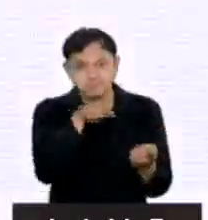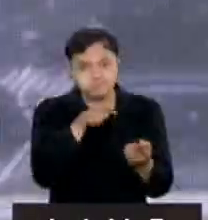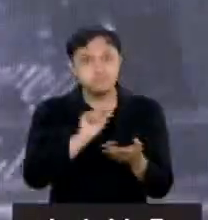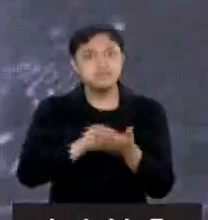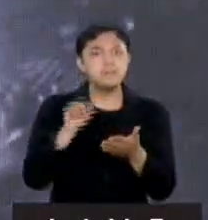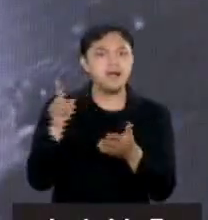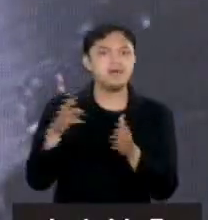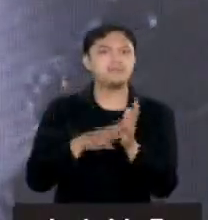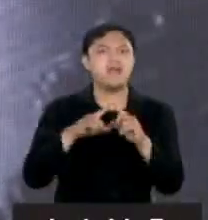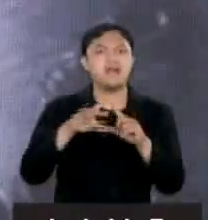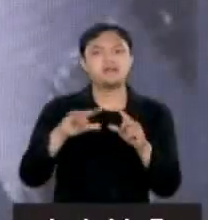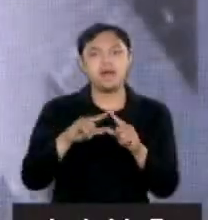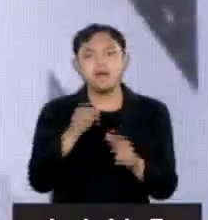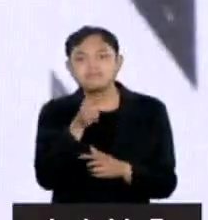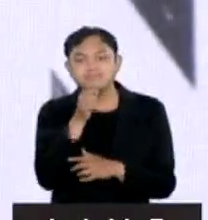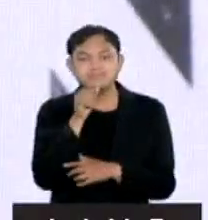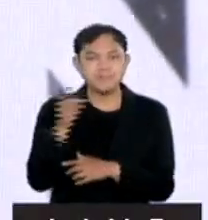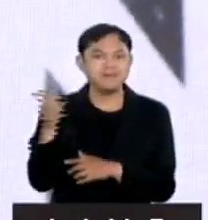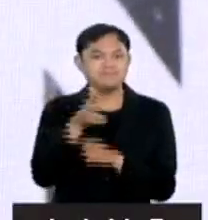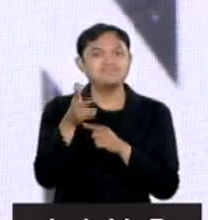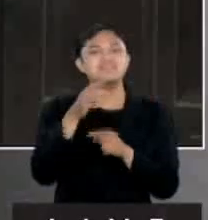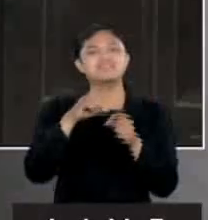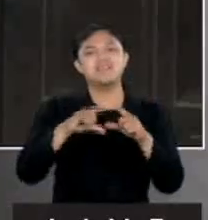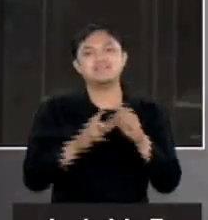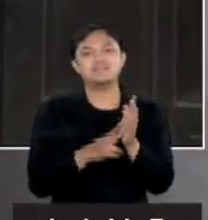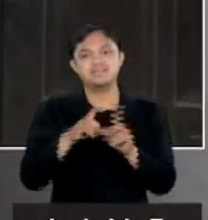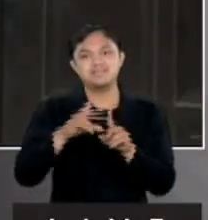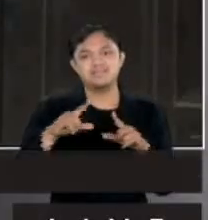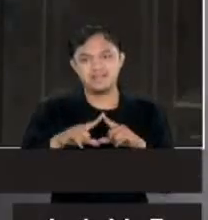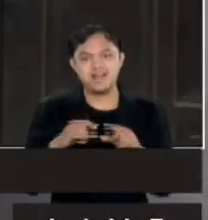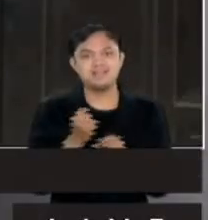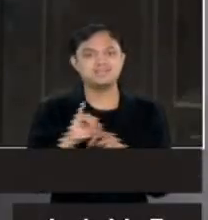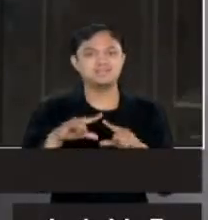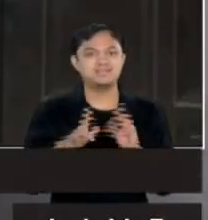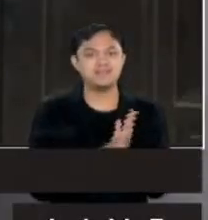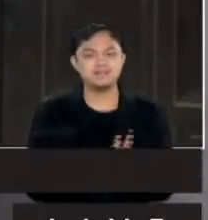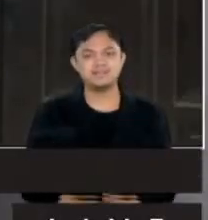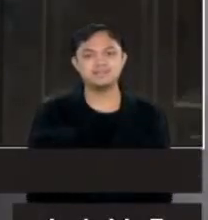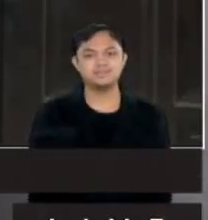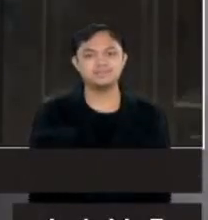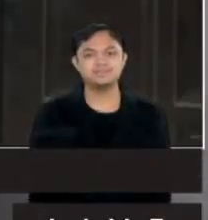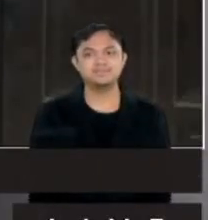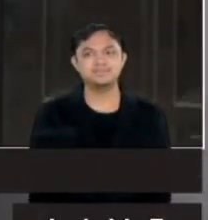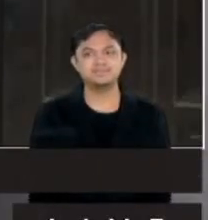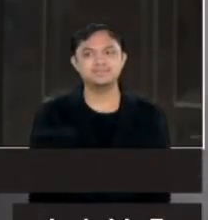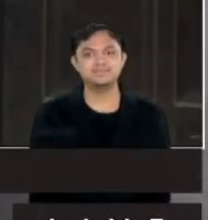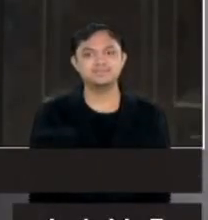Maria Gabriel bersama juru kamera Chandra Gian.